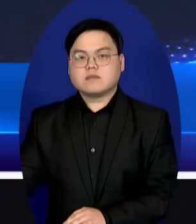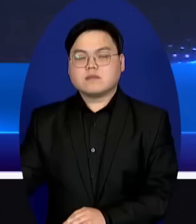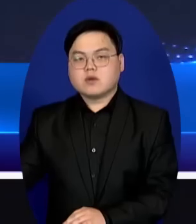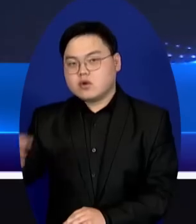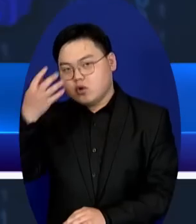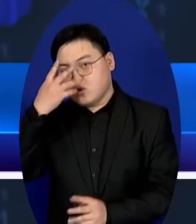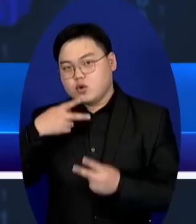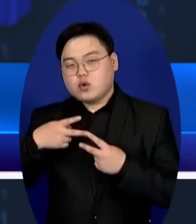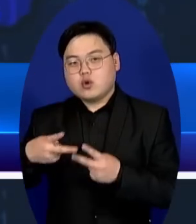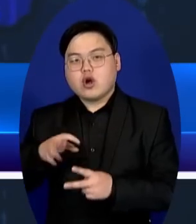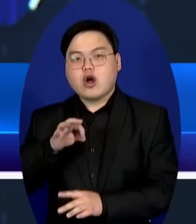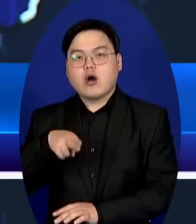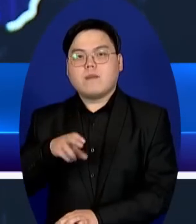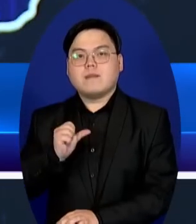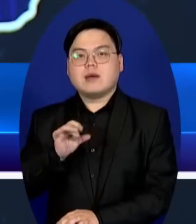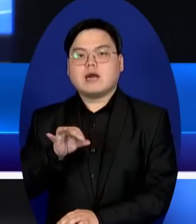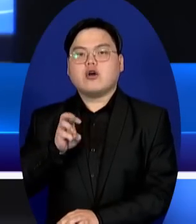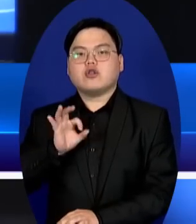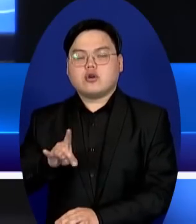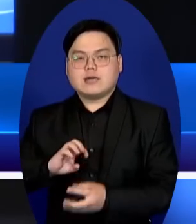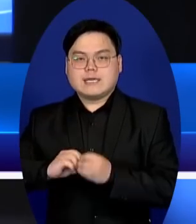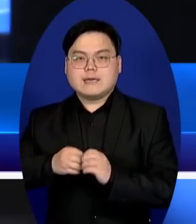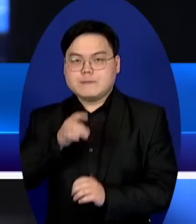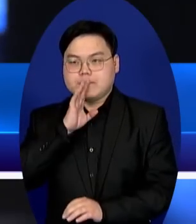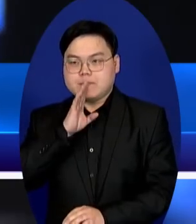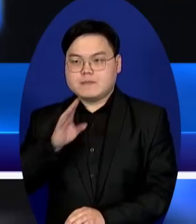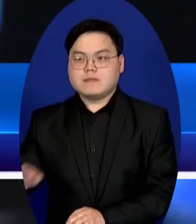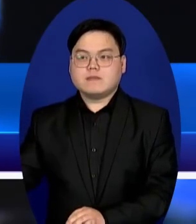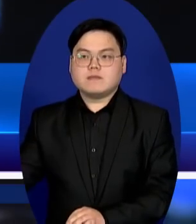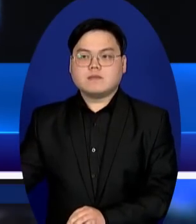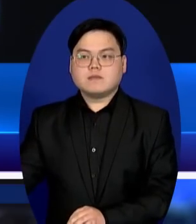Төрийн үйлчилгээг операторын горимд шилжүүлнэ.